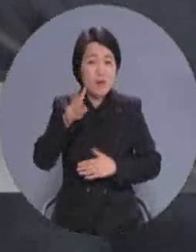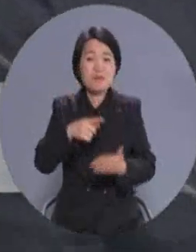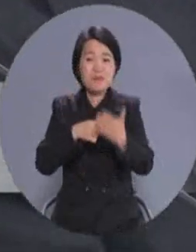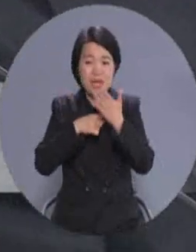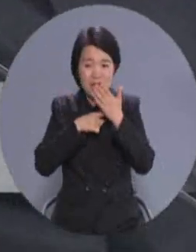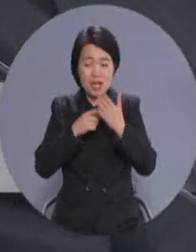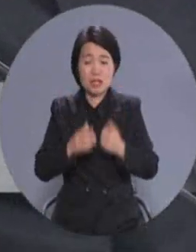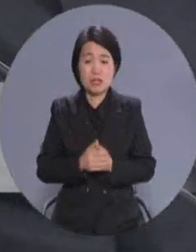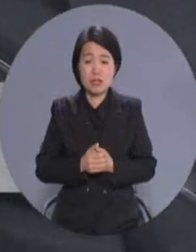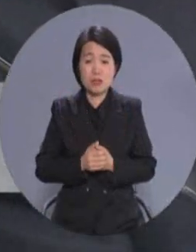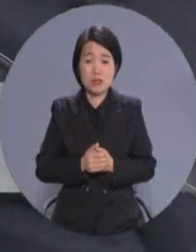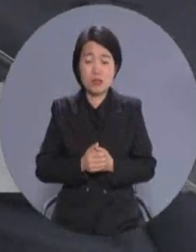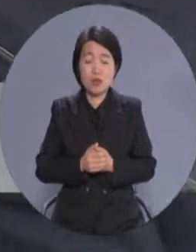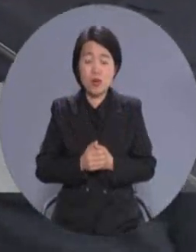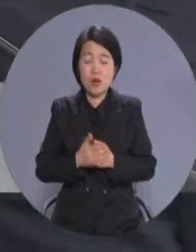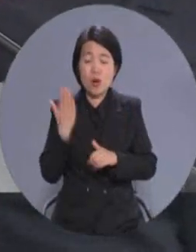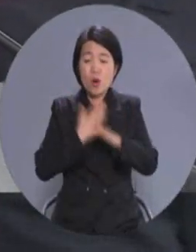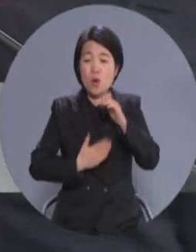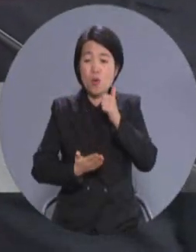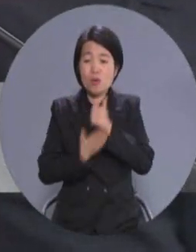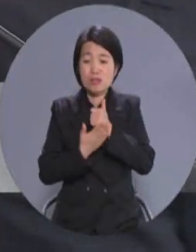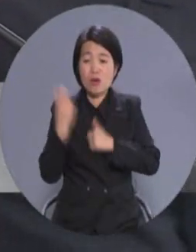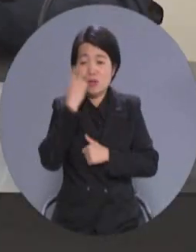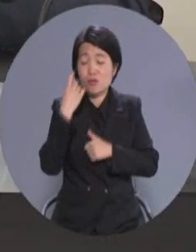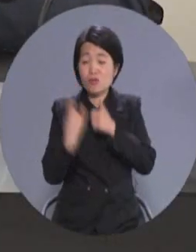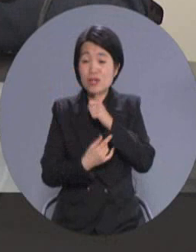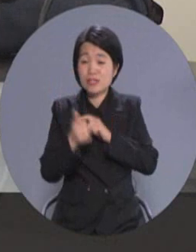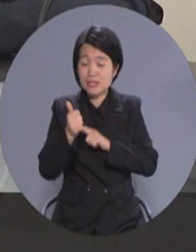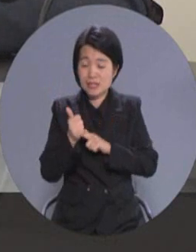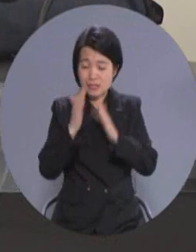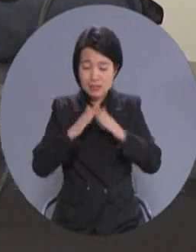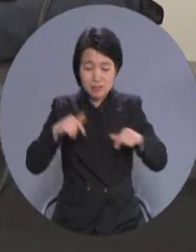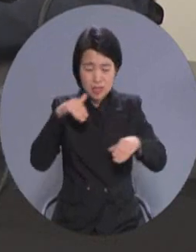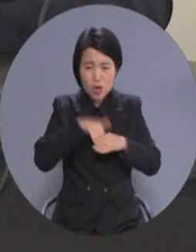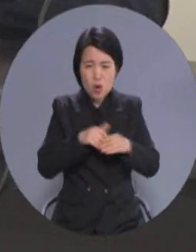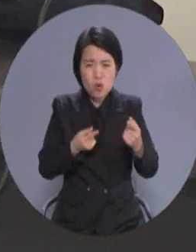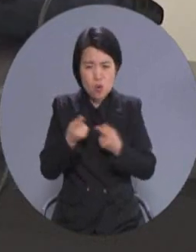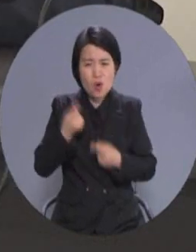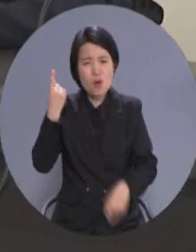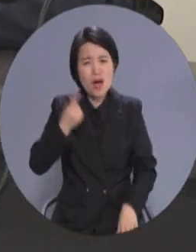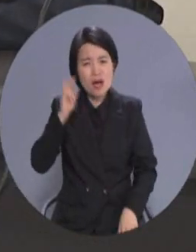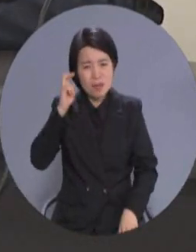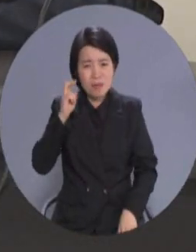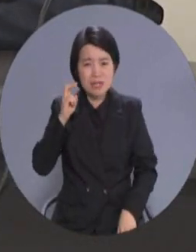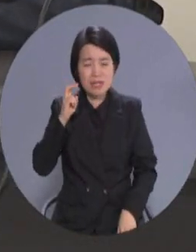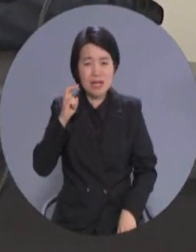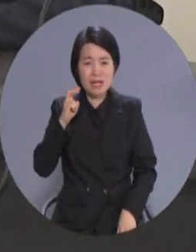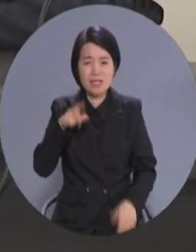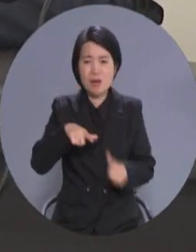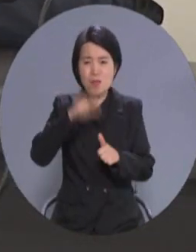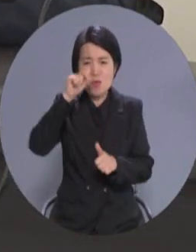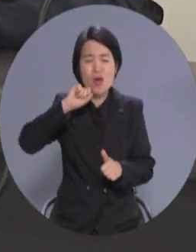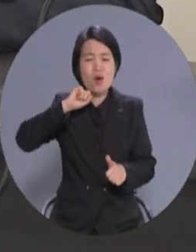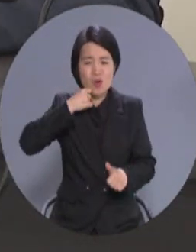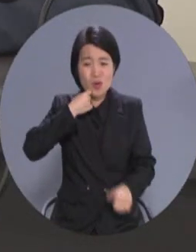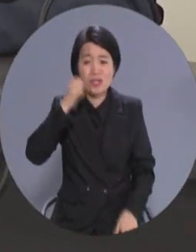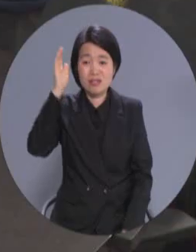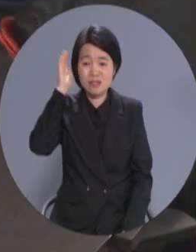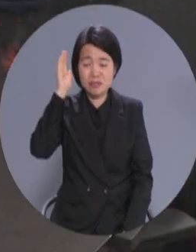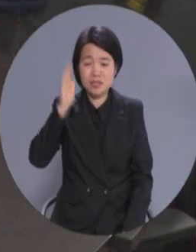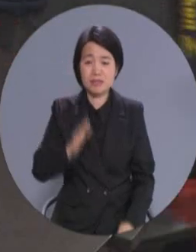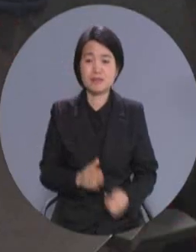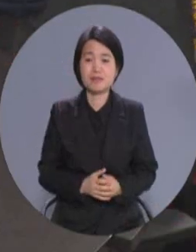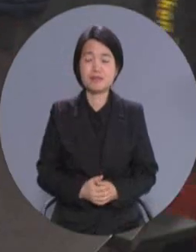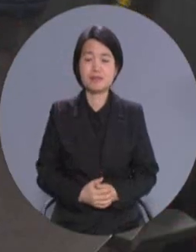가운데 정영환 공천관리위원장은 전남은 지역구가 많이 바뀔 수 있어 단수 확정을 하기 어려웠다고